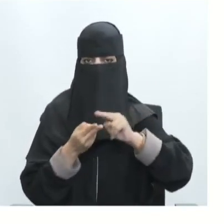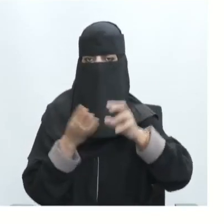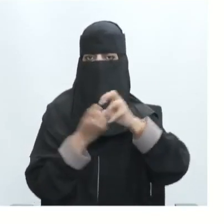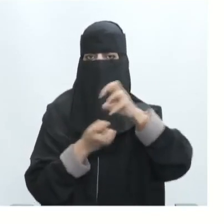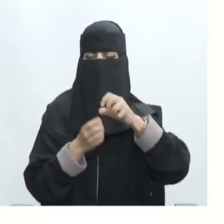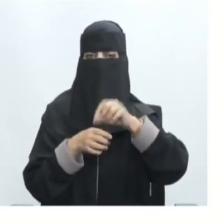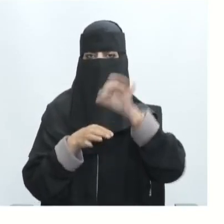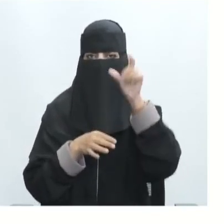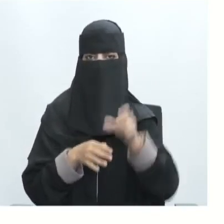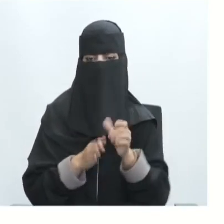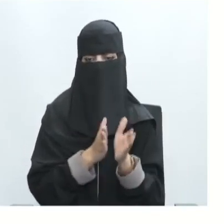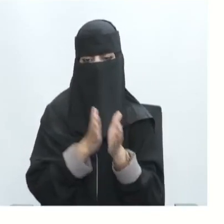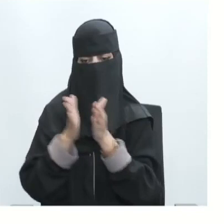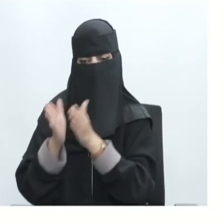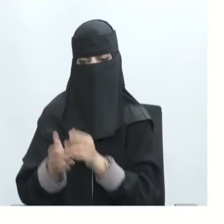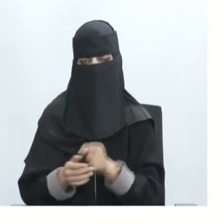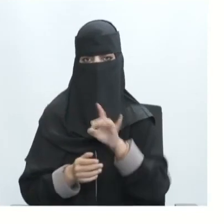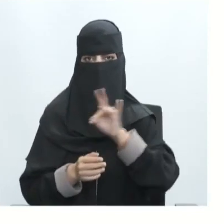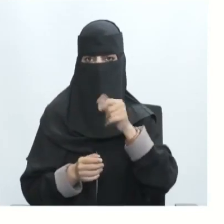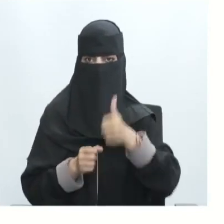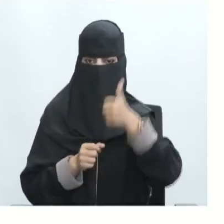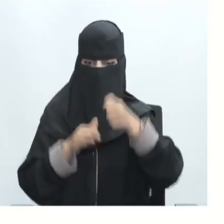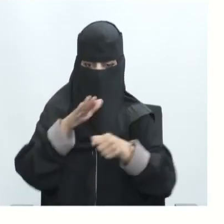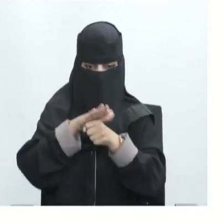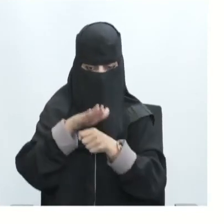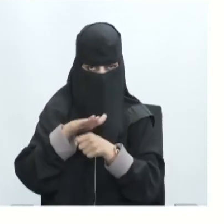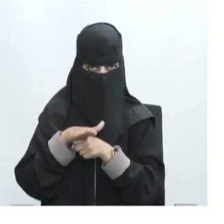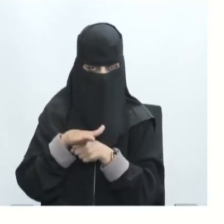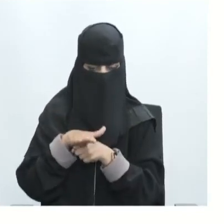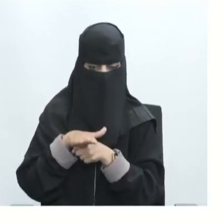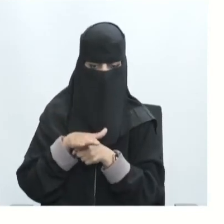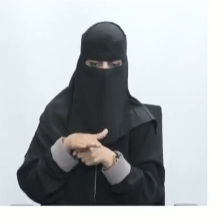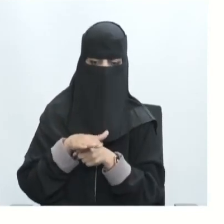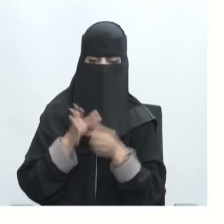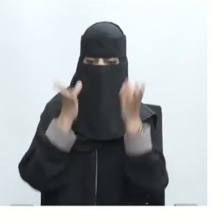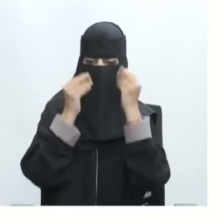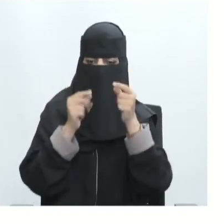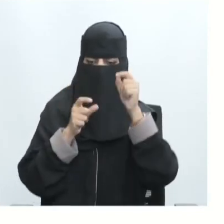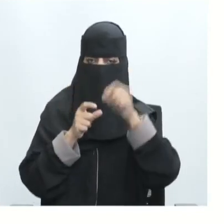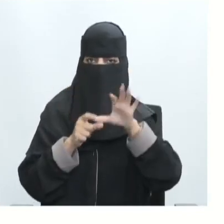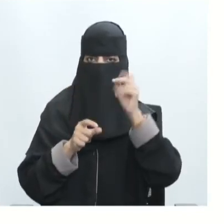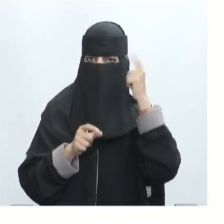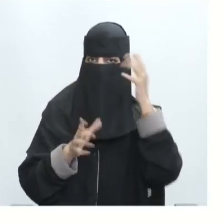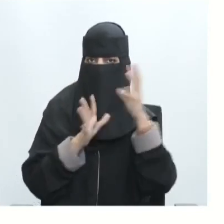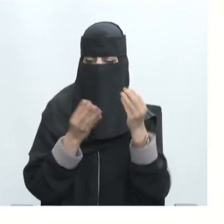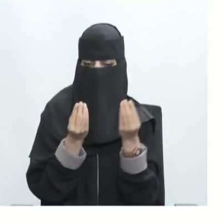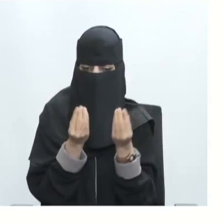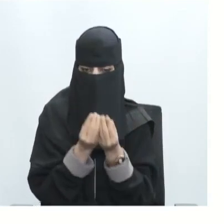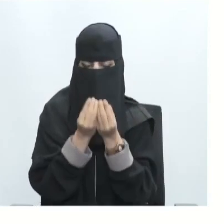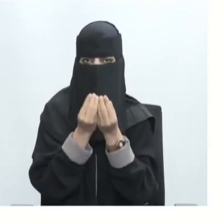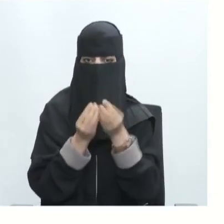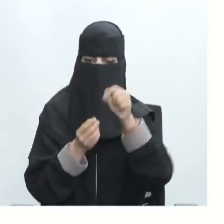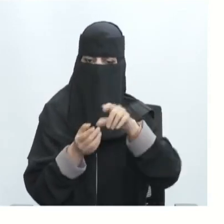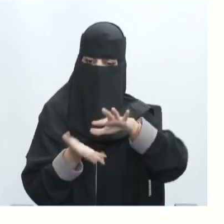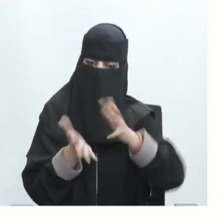الانسان لا يمكن ان يؤسس لا يمكن ان يؤسس العلم دون الاعتقاد في